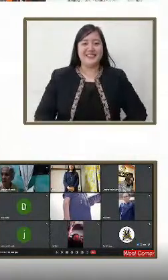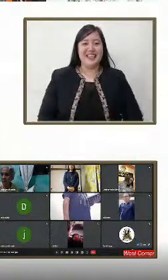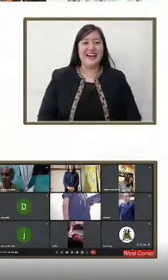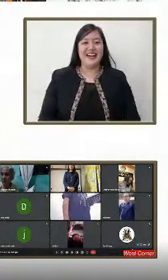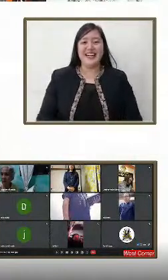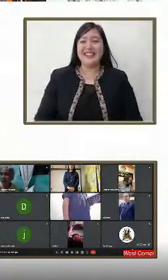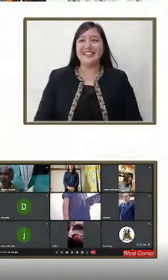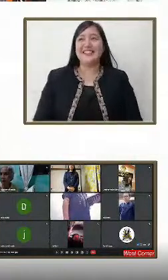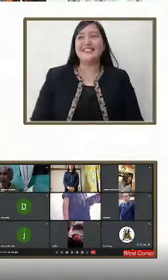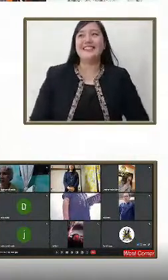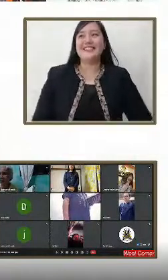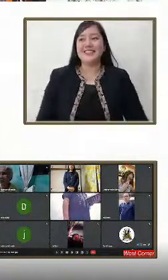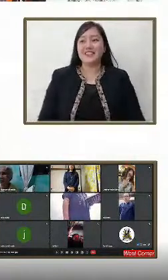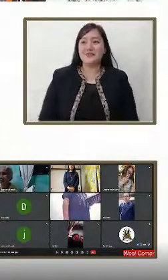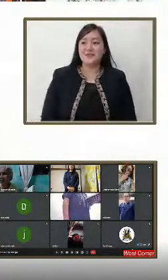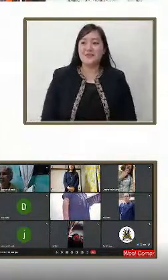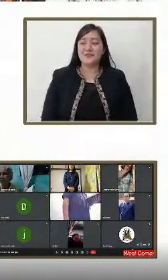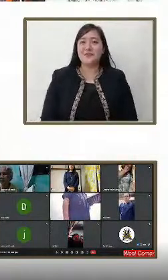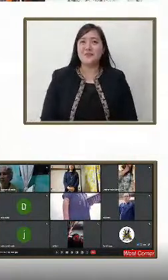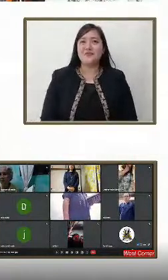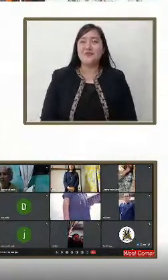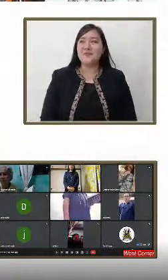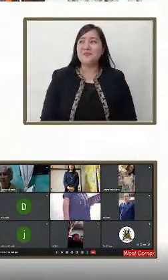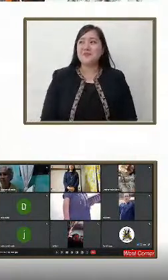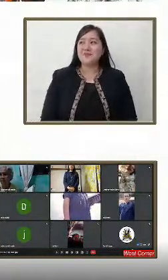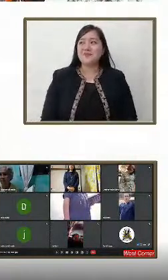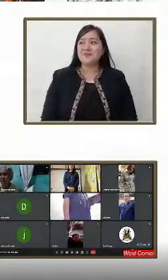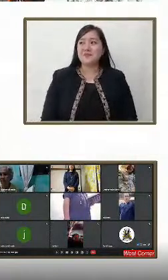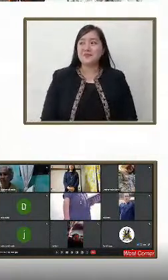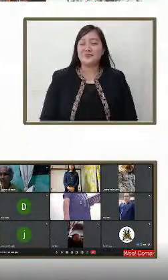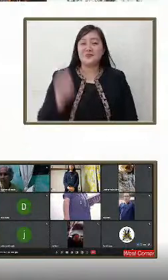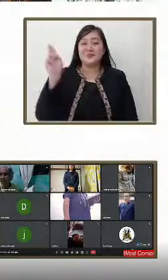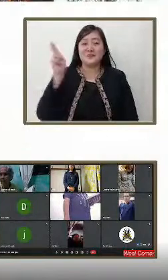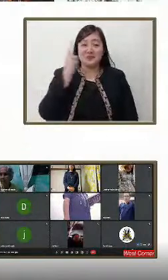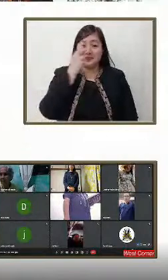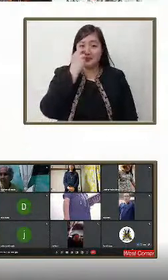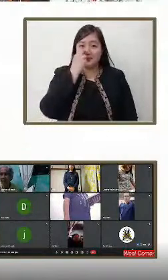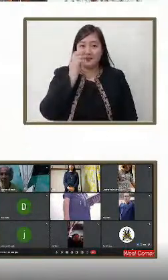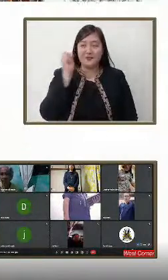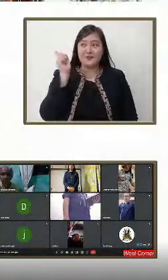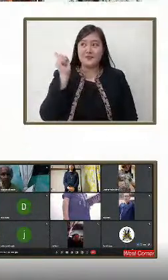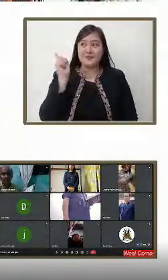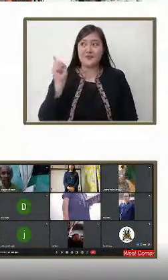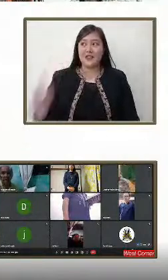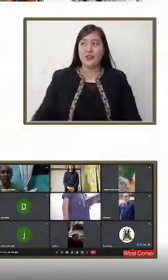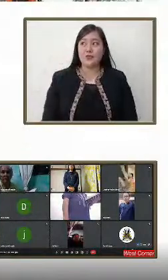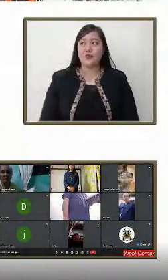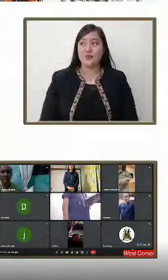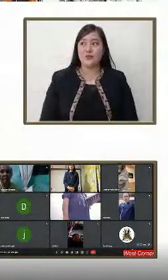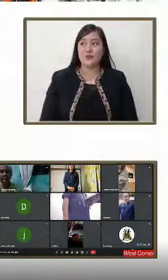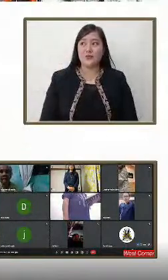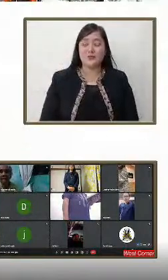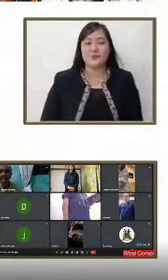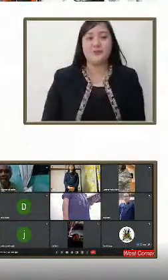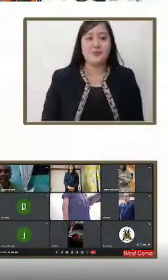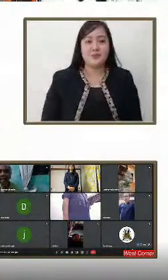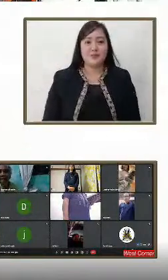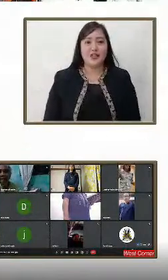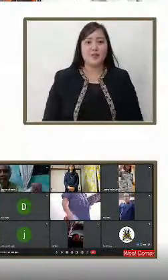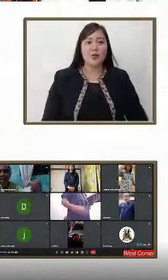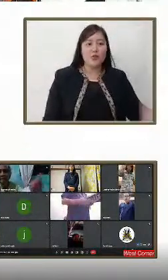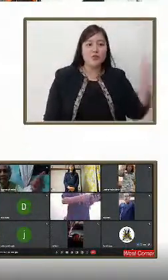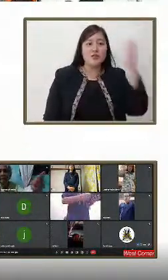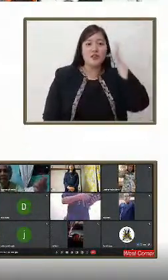Ikaw, Sir Nobel, ikaw ang kapahamakan nito eh. At hindi talagang hatak. Sige, o, tayo po'y magbukas ang Biblia.